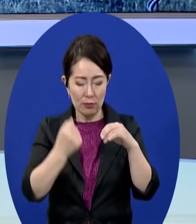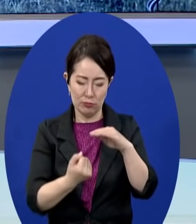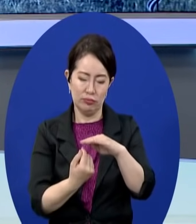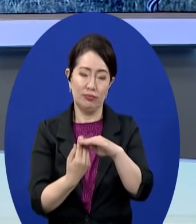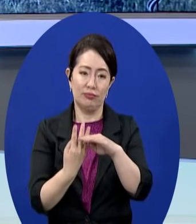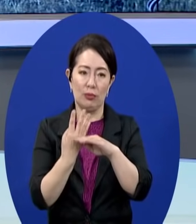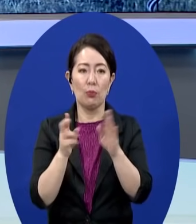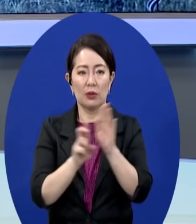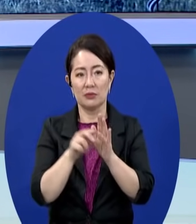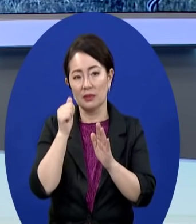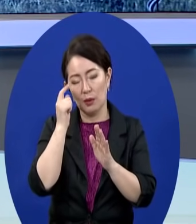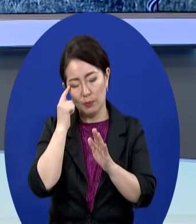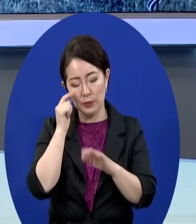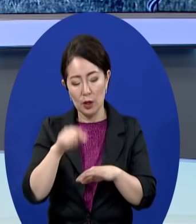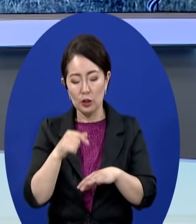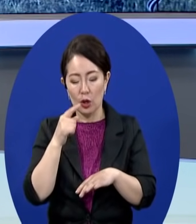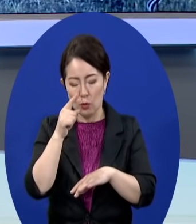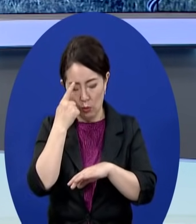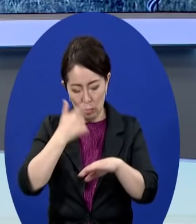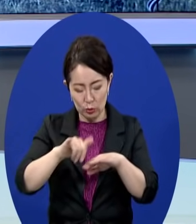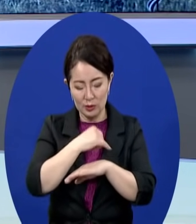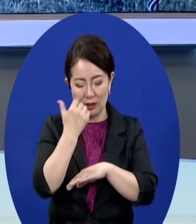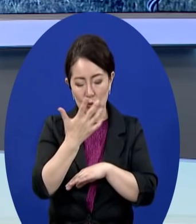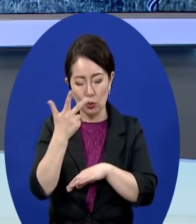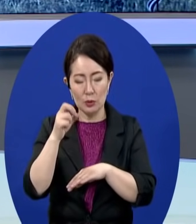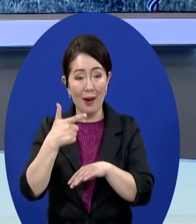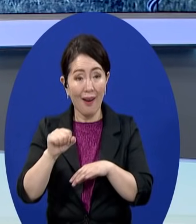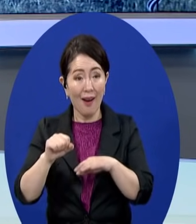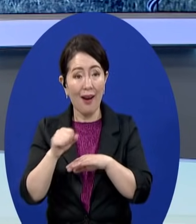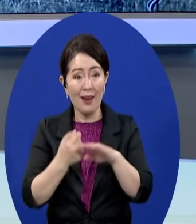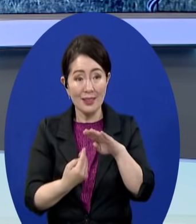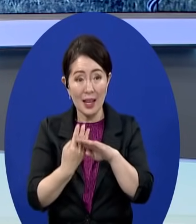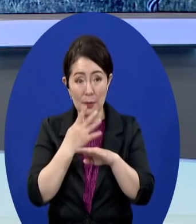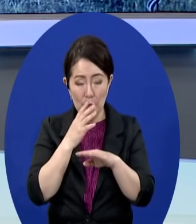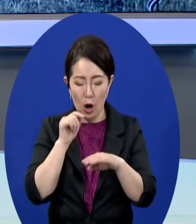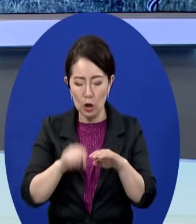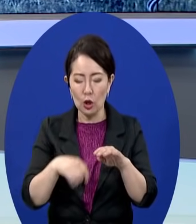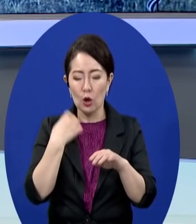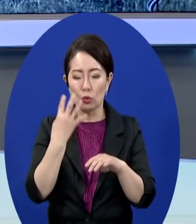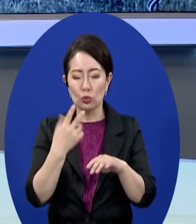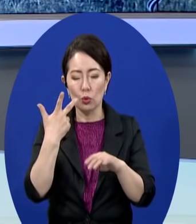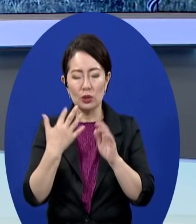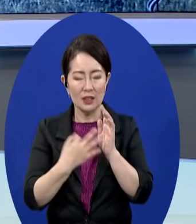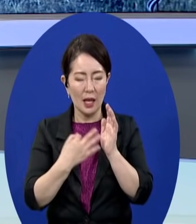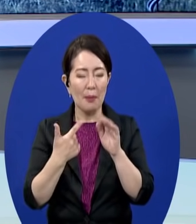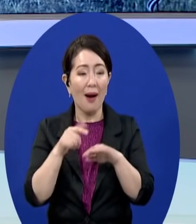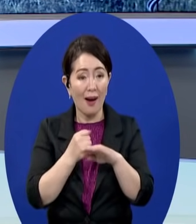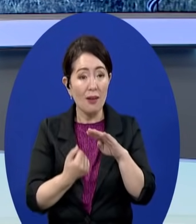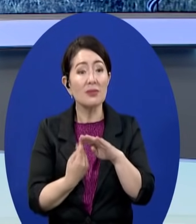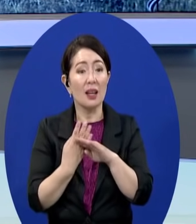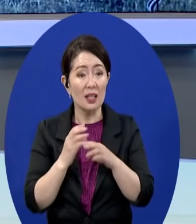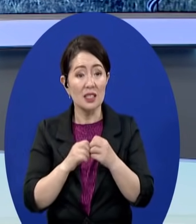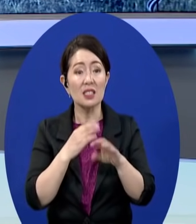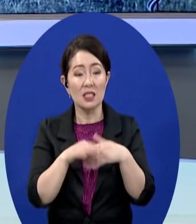байна. Улсын хэмжээнд энэ жил 530 мянган га талбай тариалт хийхээр төлөвлөсөн, өнөөдрийн байдлаар 438 мянган га тариалт хийгээд байна. Улсын